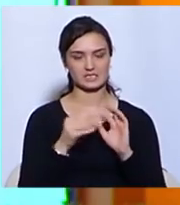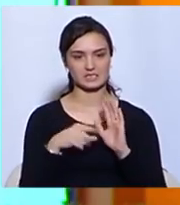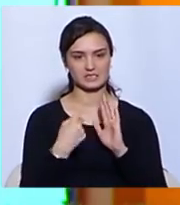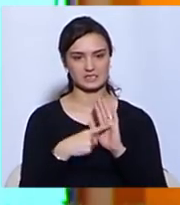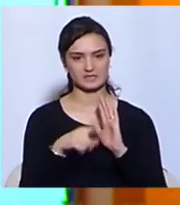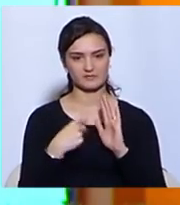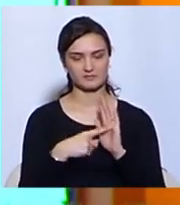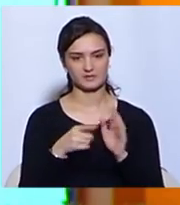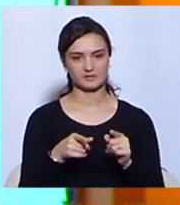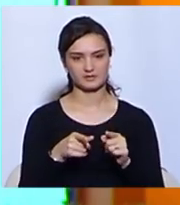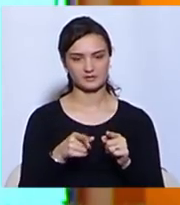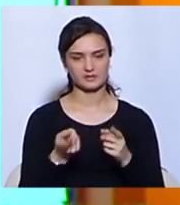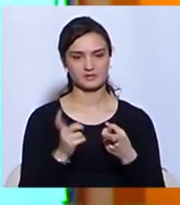კითხვებისა